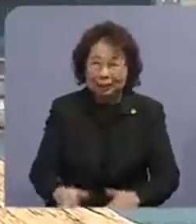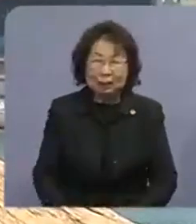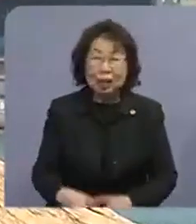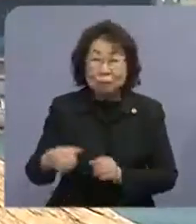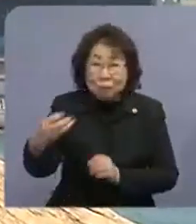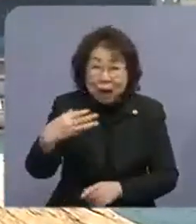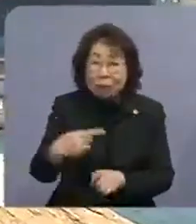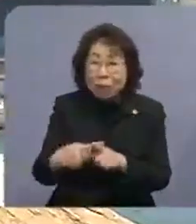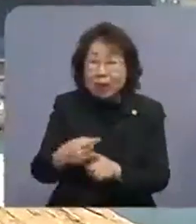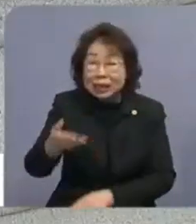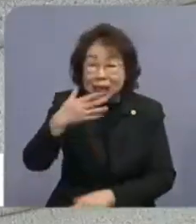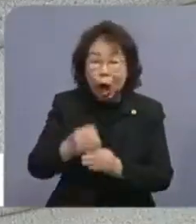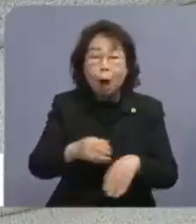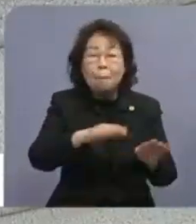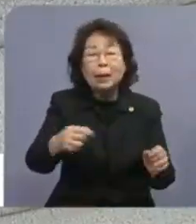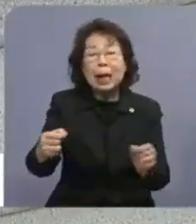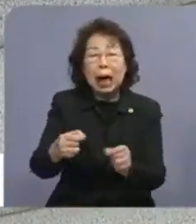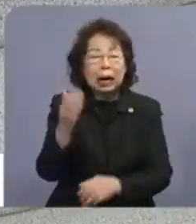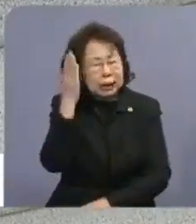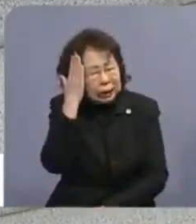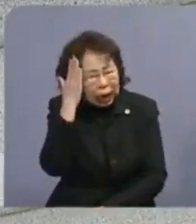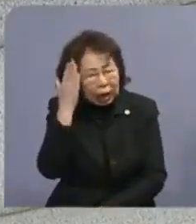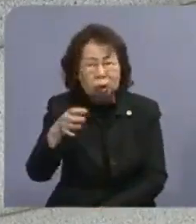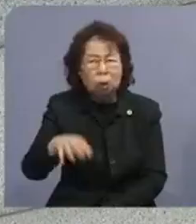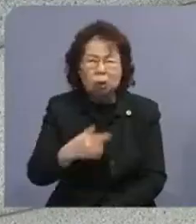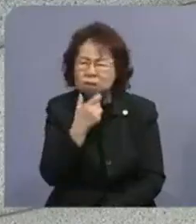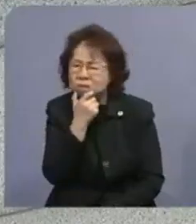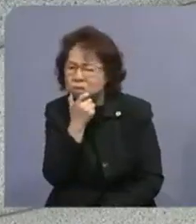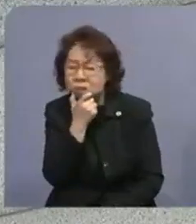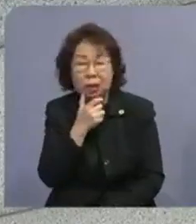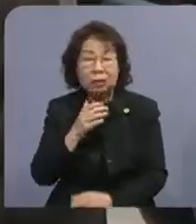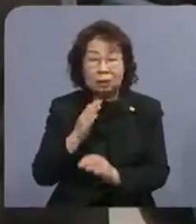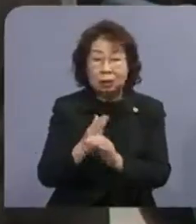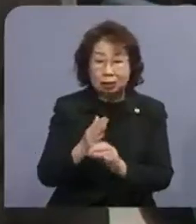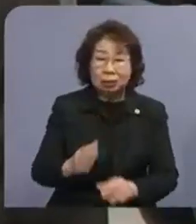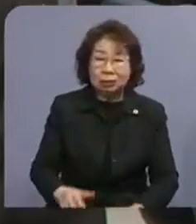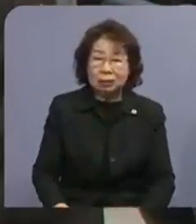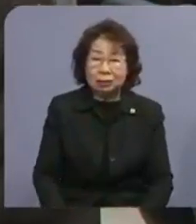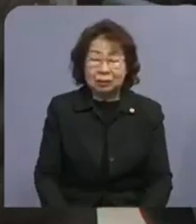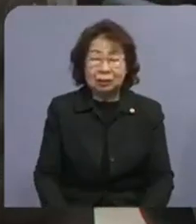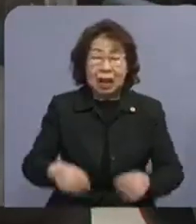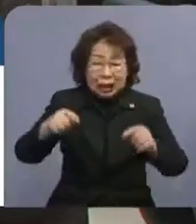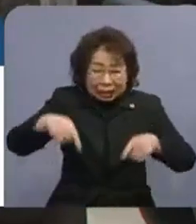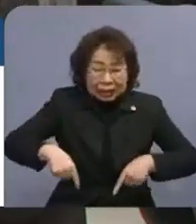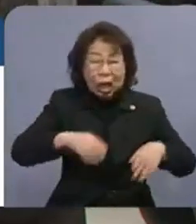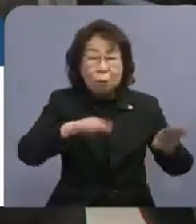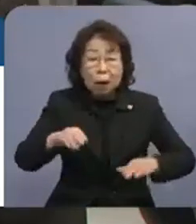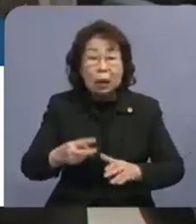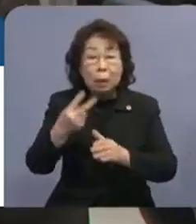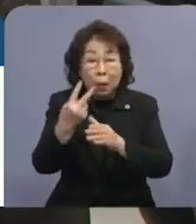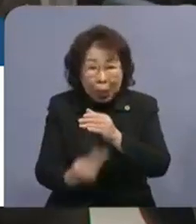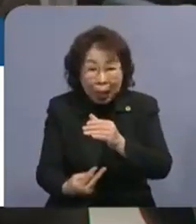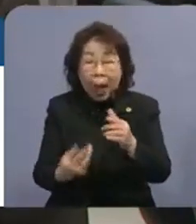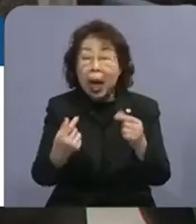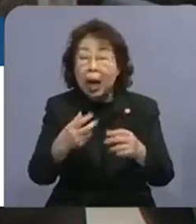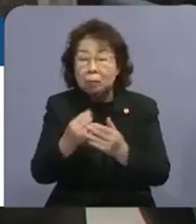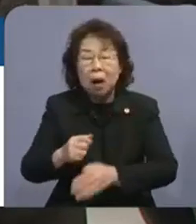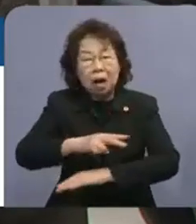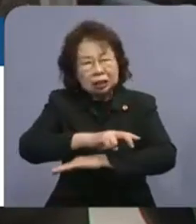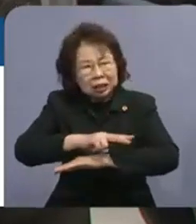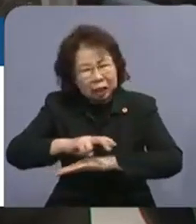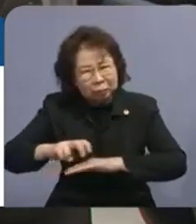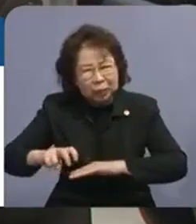응답자의 절반은 해변 인근의 숙박 이용도 꺼리는 것으로 나타났습니다 직접 바닷물에 뛰어드는 그런